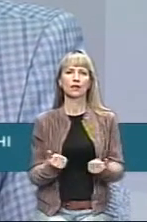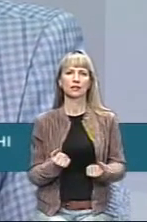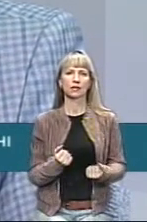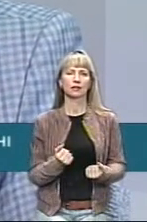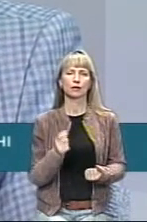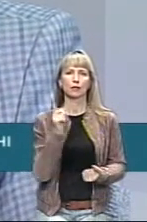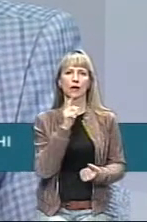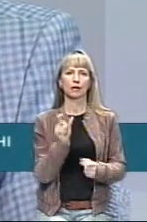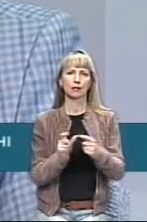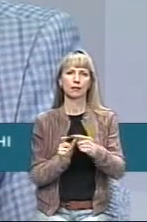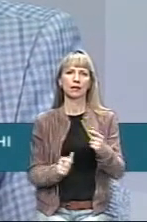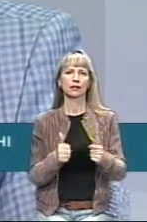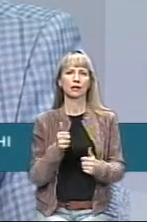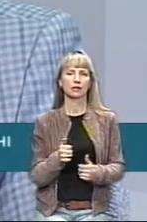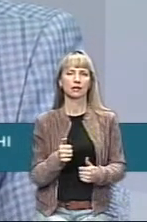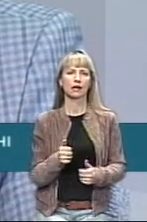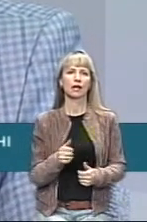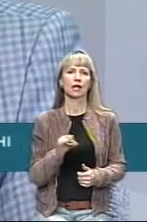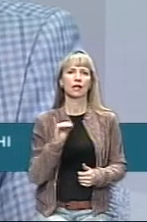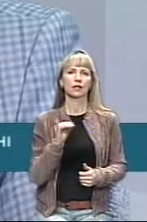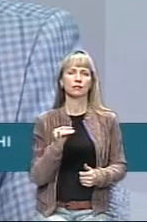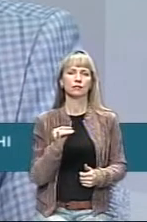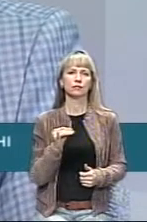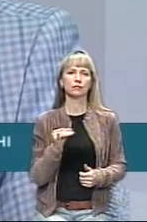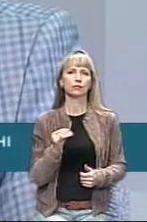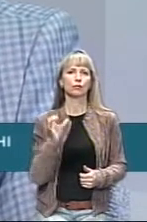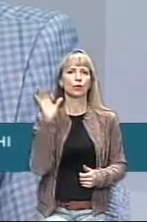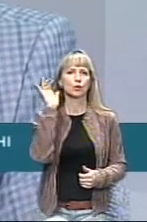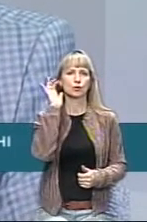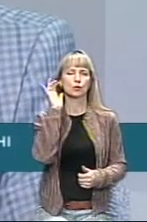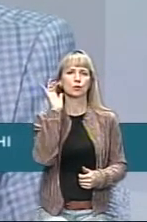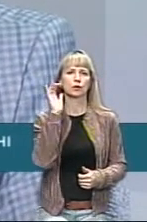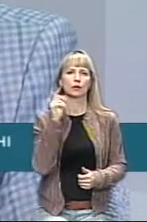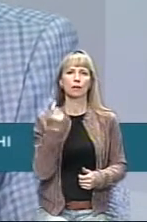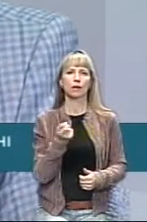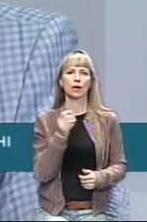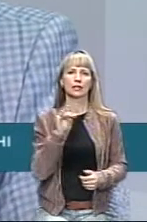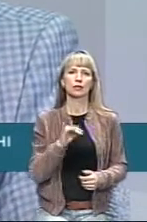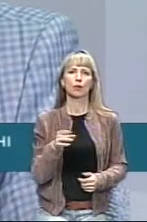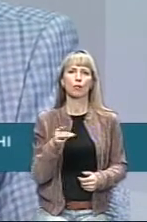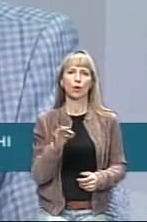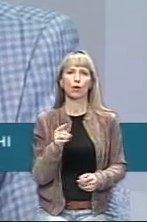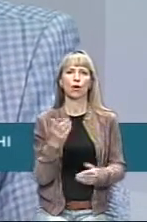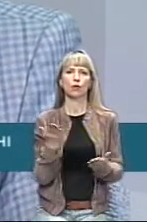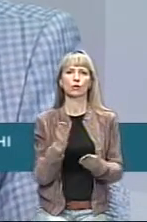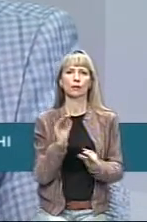невеличкий пристрій, натиснути на кнопочку і прослухати невеличку історію про конкретний